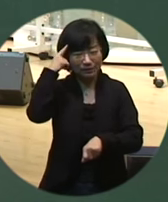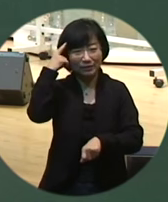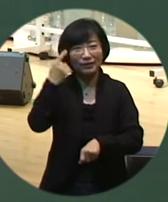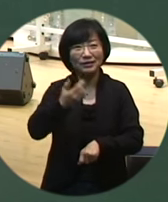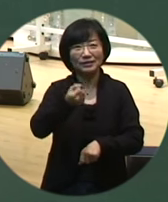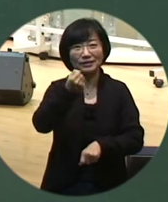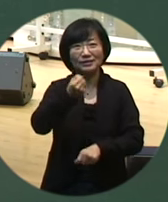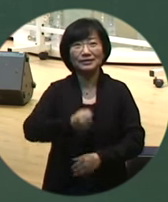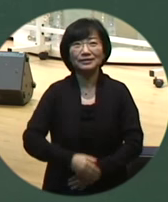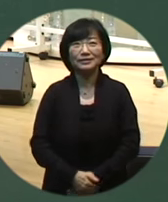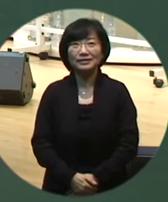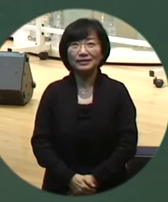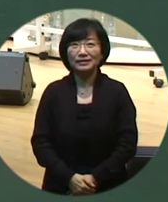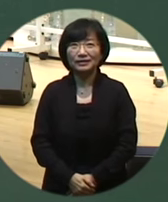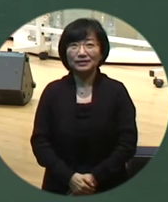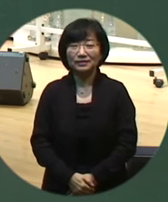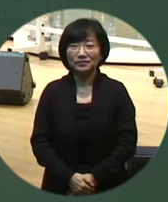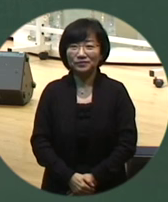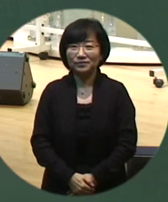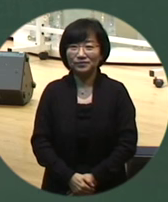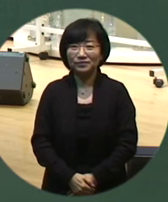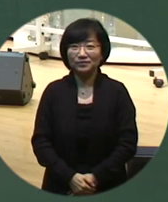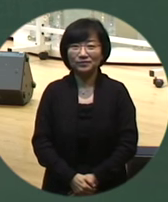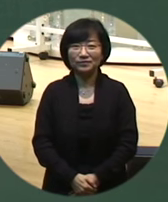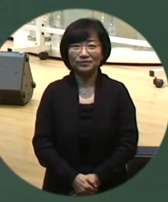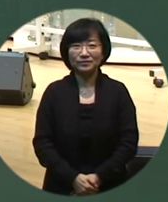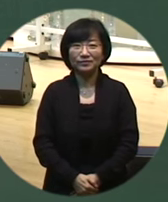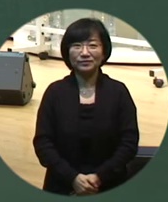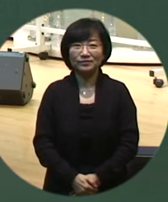물론 여러분들이 지금 다 이해가 되시겠습니다만은